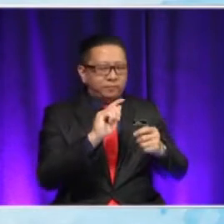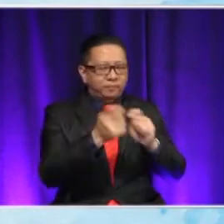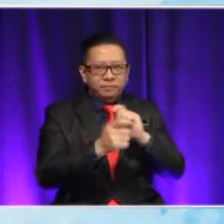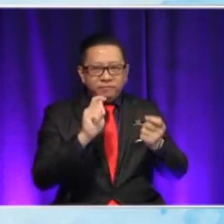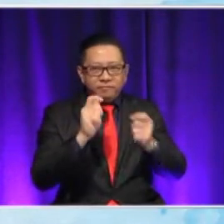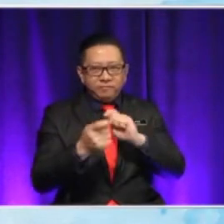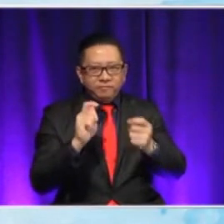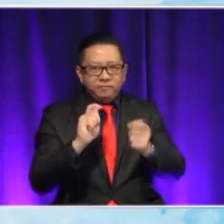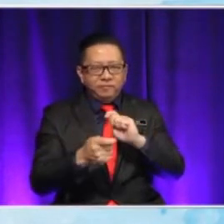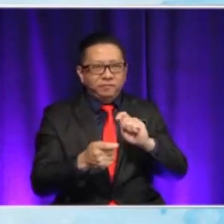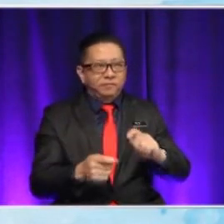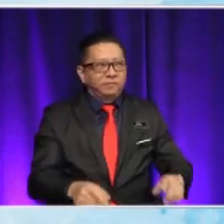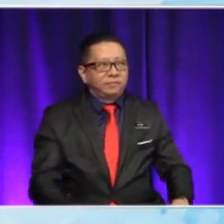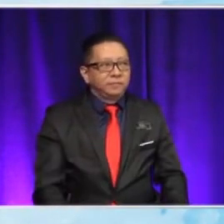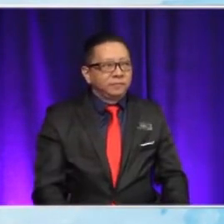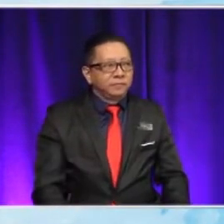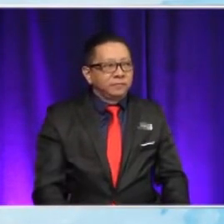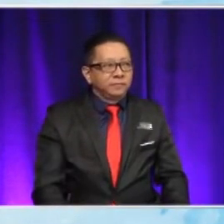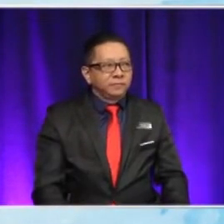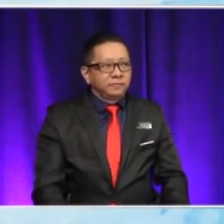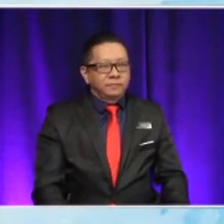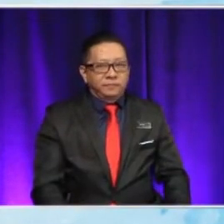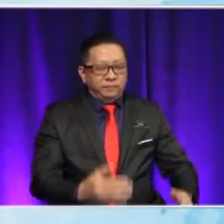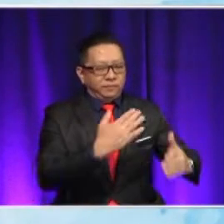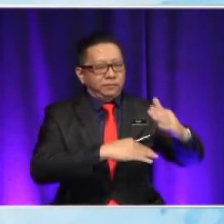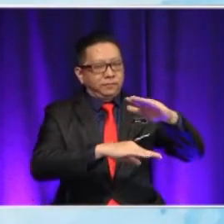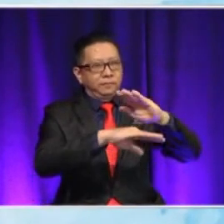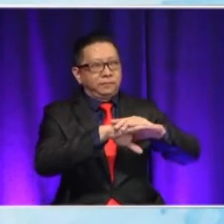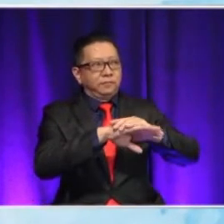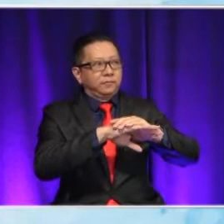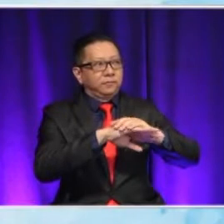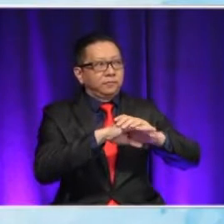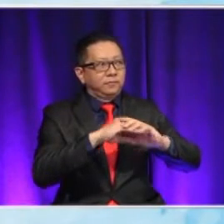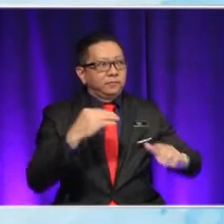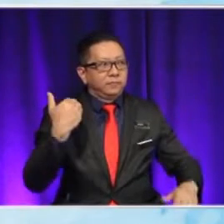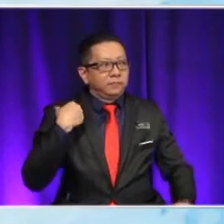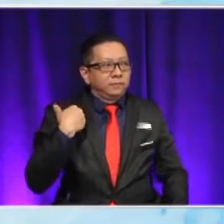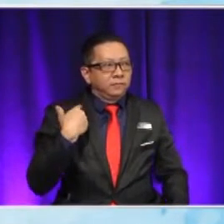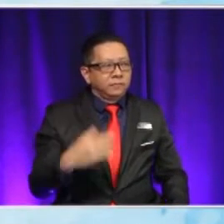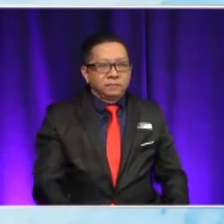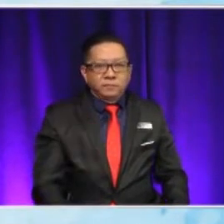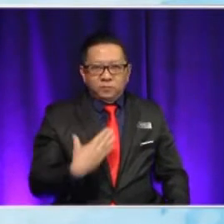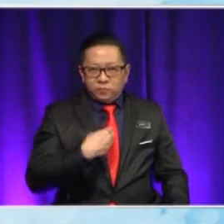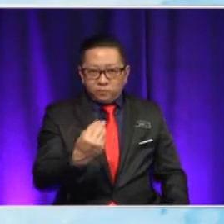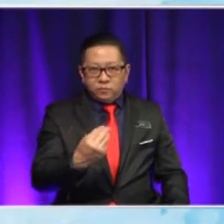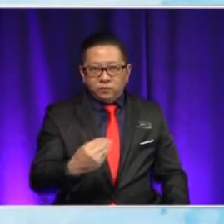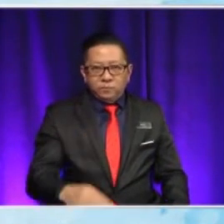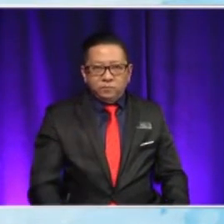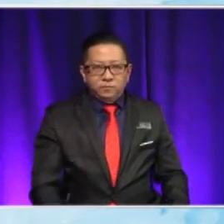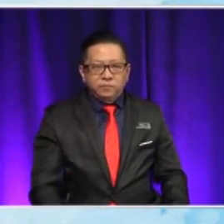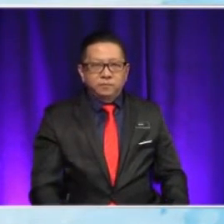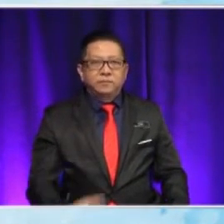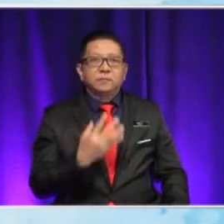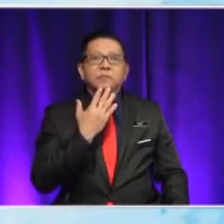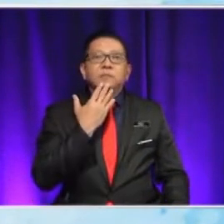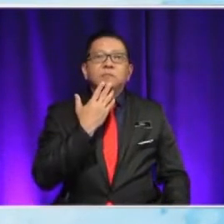masuk keluar masuk sini dingo tak bahagia bawah tuh Aduh wah putih ada putih ah kita